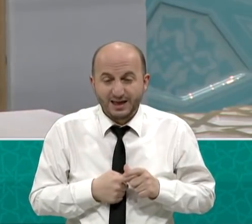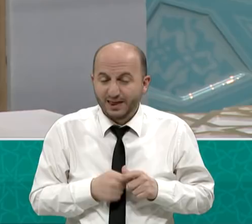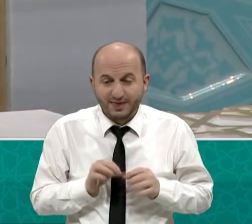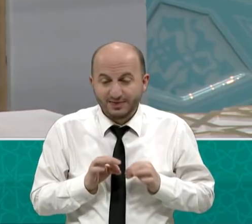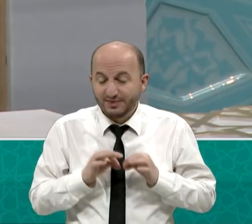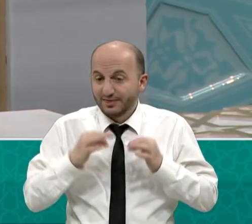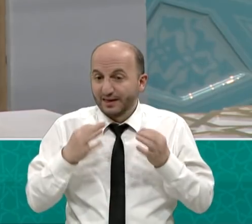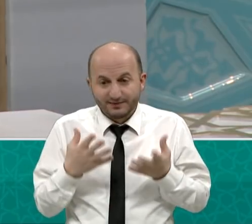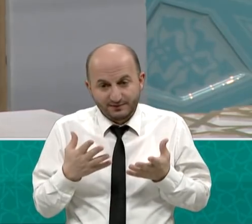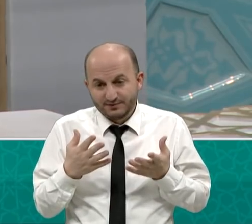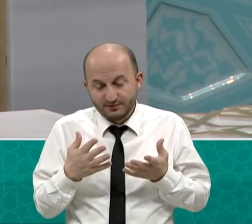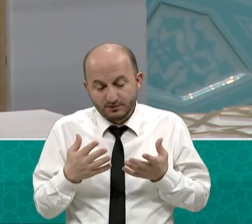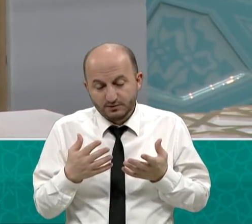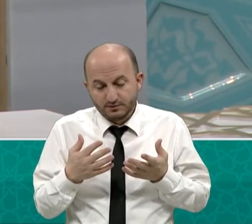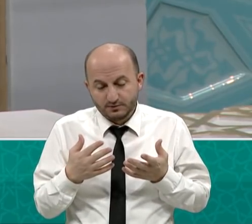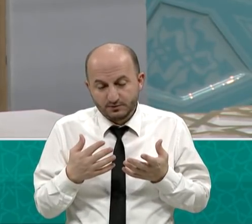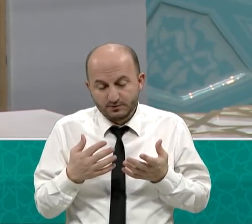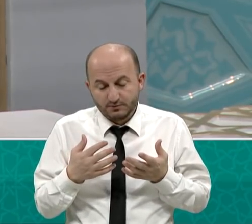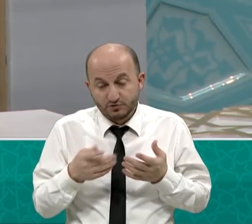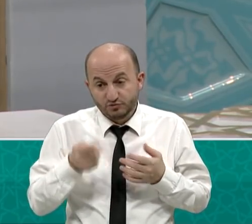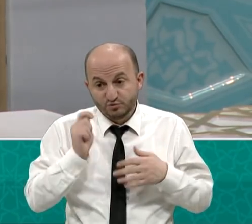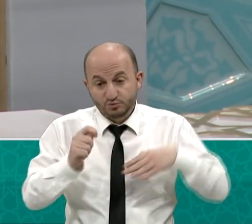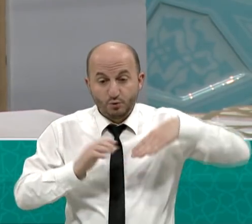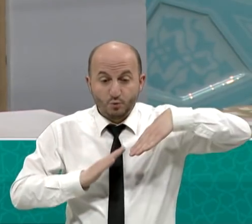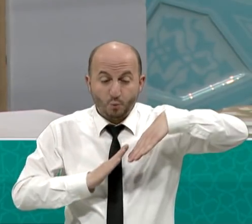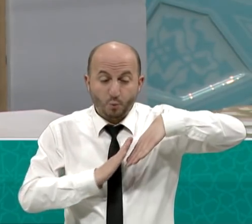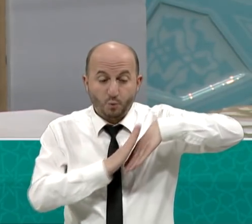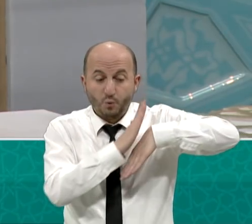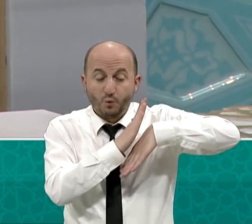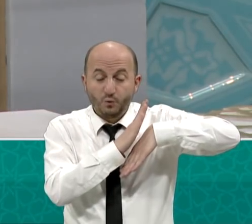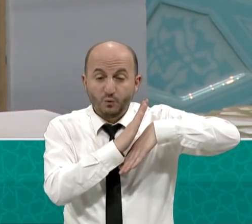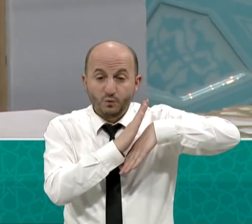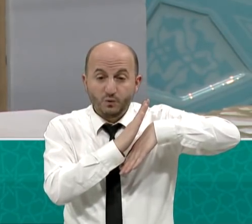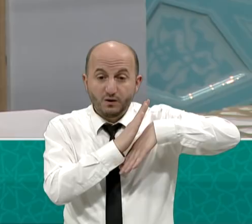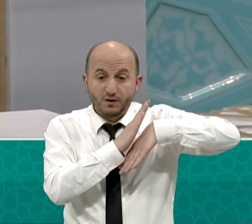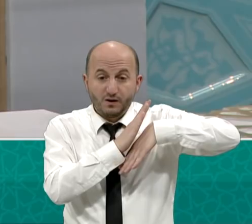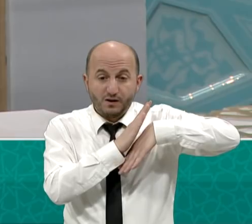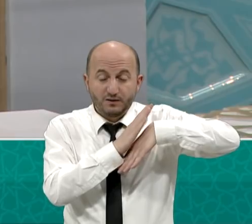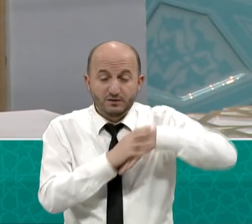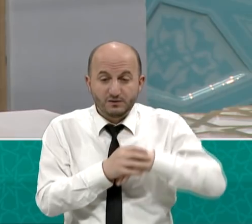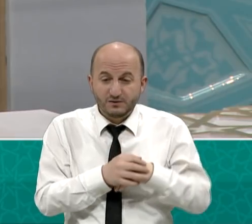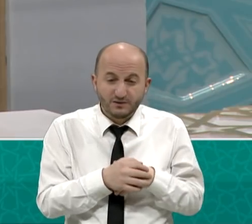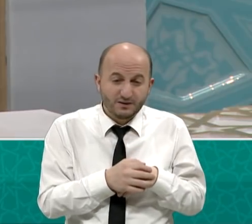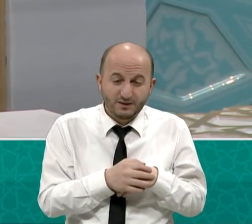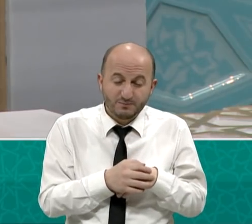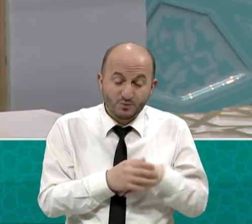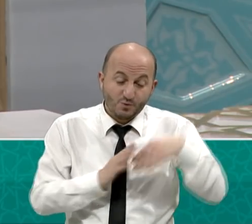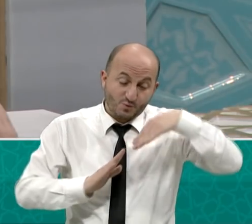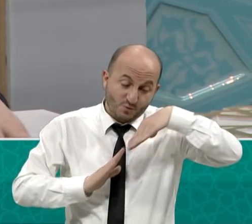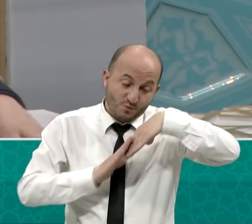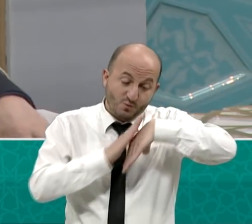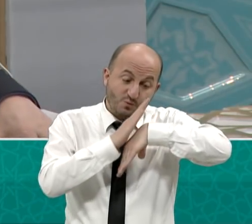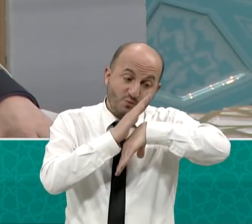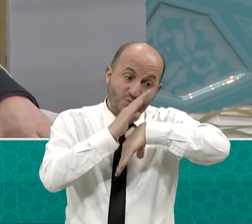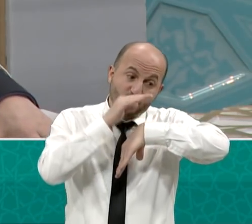nedir? Akabe sarp yokuştur. Bu akabeyi, sarp yokuşu, farz edin ki o yokuşu aştınız,